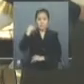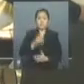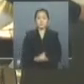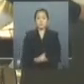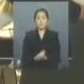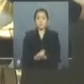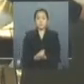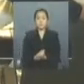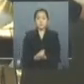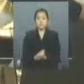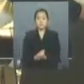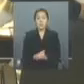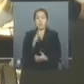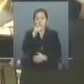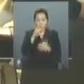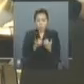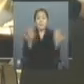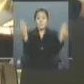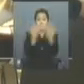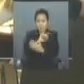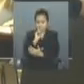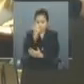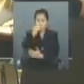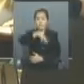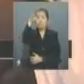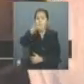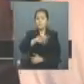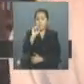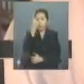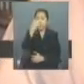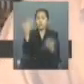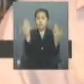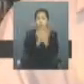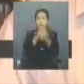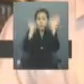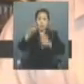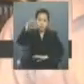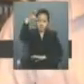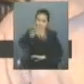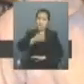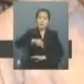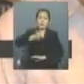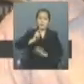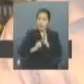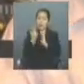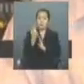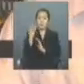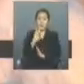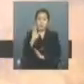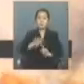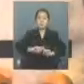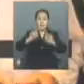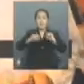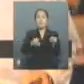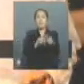ยบอกว่าการเปลี่ยนที่ทำการในครั้งนี้ไม่เพียงเป็นการมีสำนักงานถาวรครั้งแรกเท่านั้นแต่ยังถือเป็นก้าวสำคั